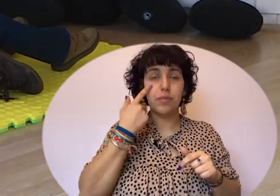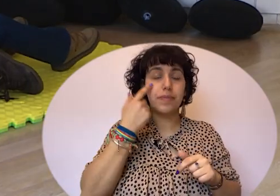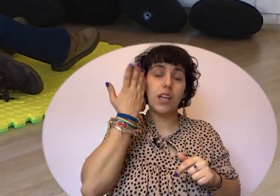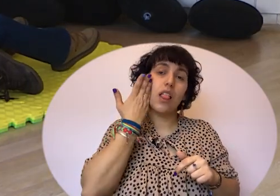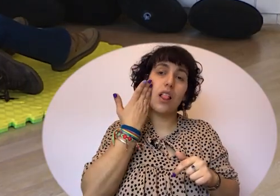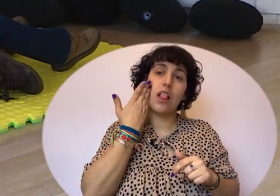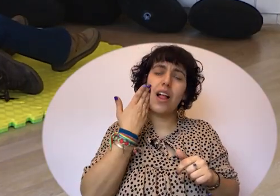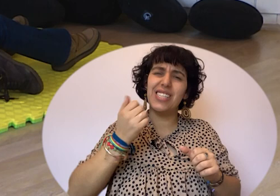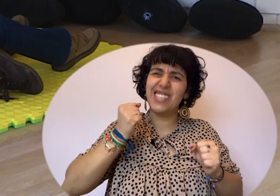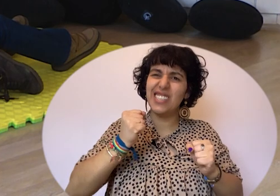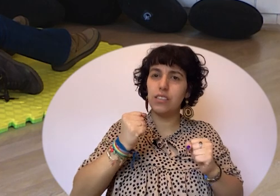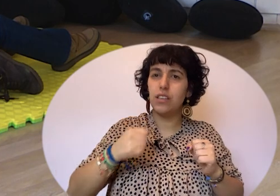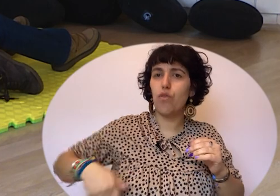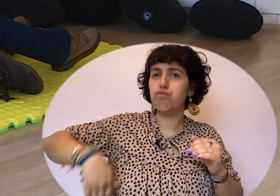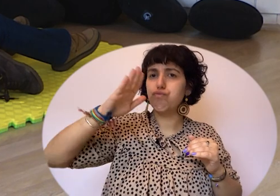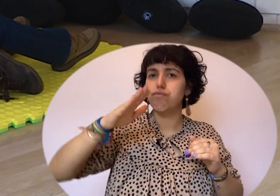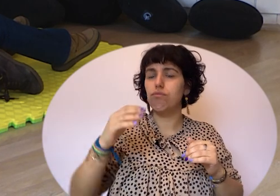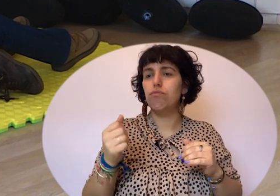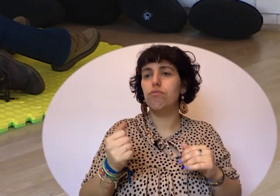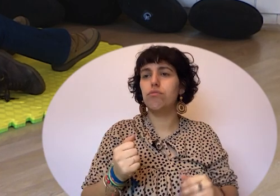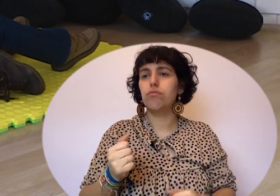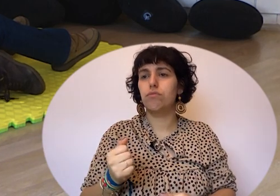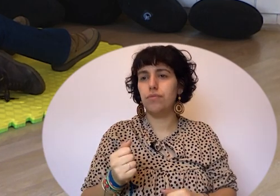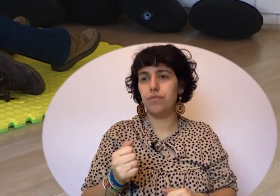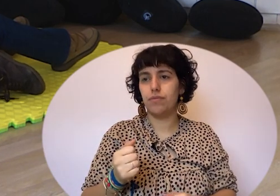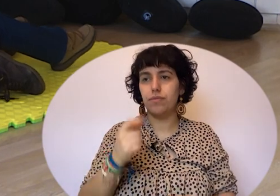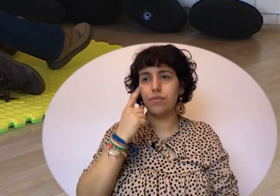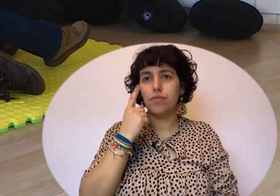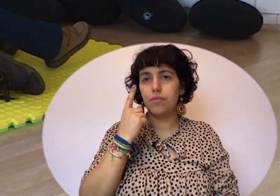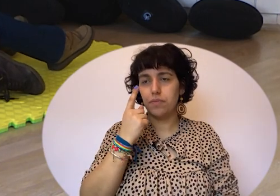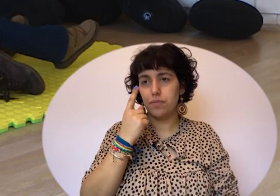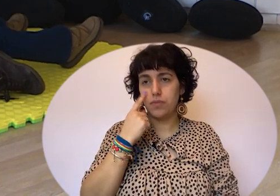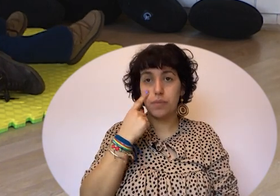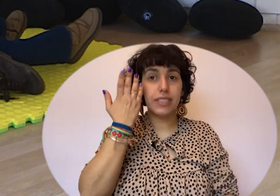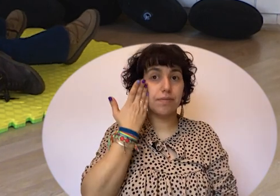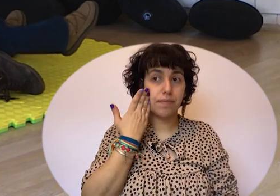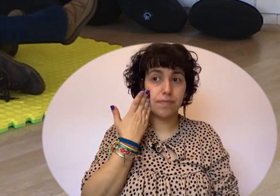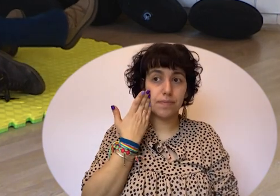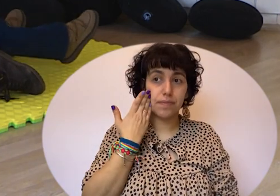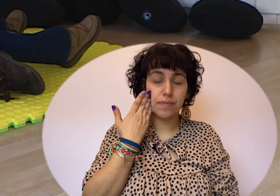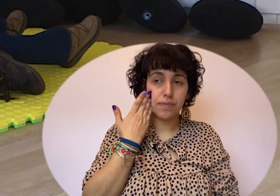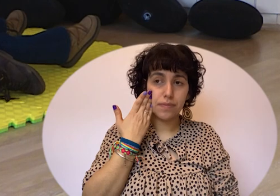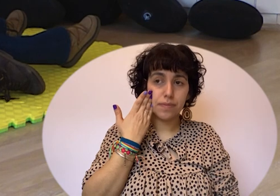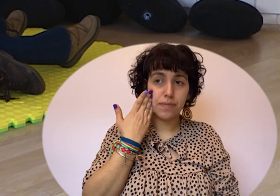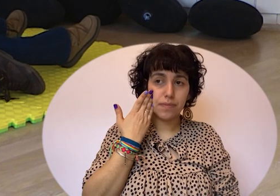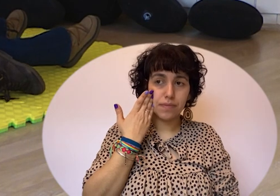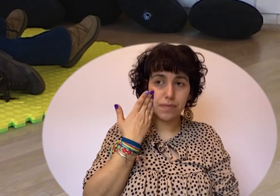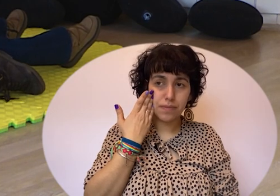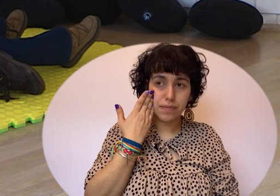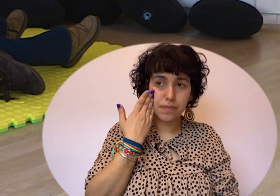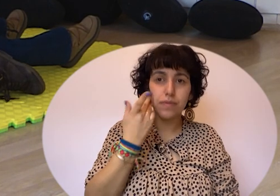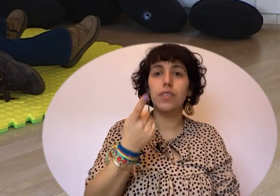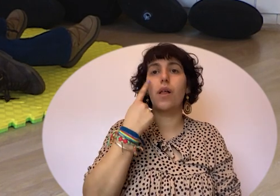bacaklarım burada Veli arkadan sert bir şekilde bacağımla kalçası doğru bu olarak neler sütü